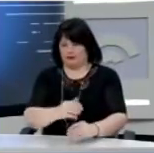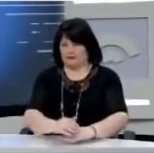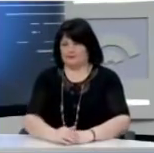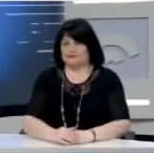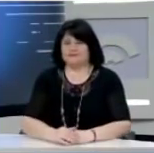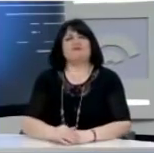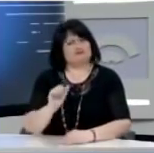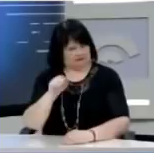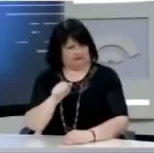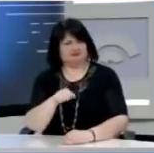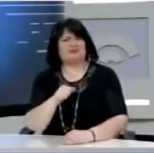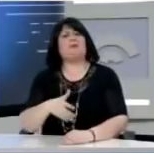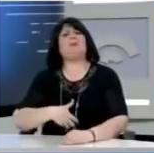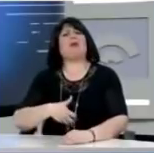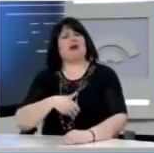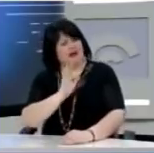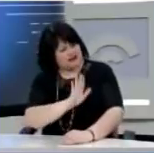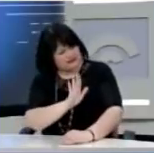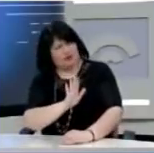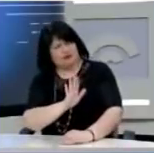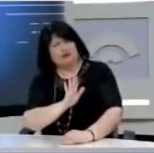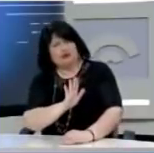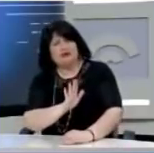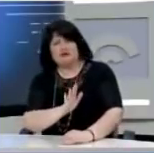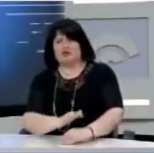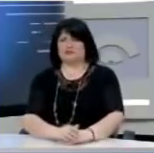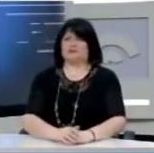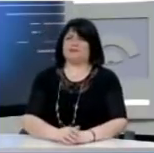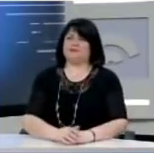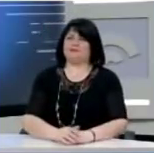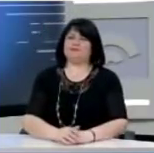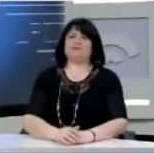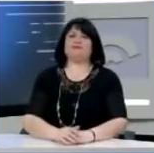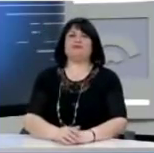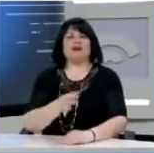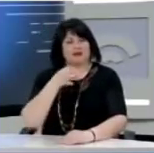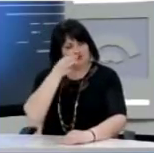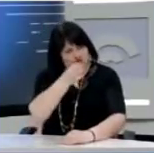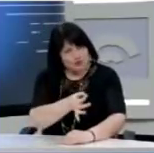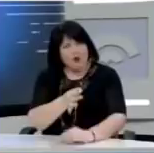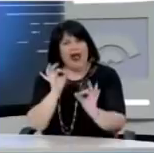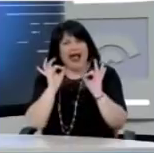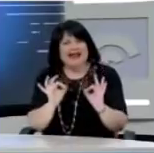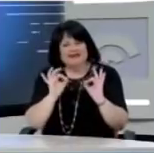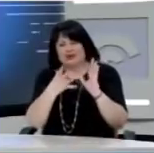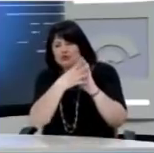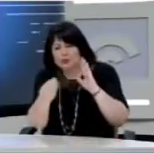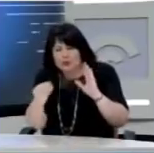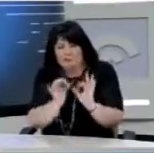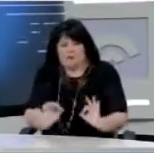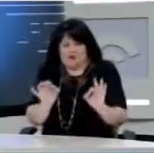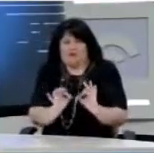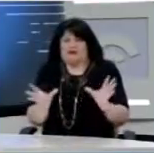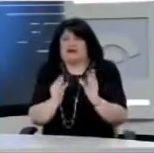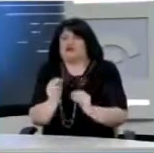Ναι, αυτό έχετε κάνει. Αυτό έχετε κάνει. Έχετε την καμπάνια, θα σας το πω, έχετε ακριβώς την καμπάνια που